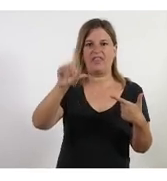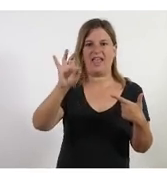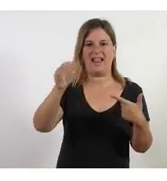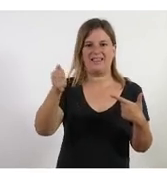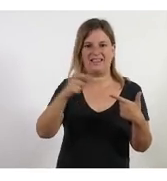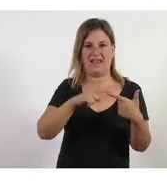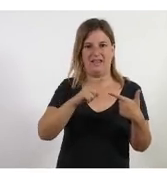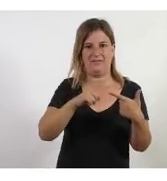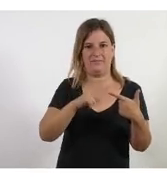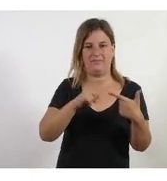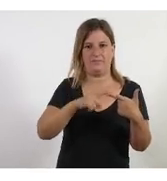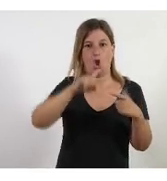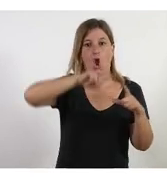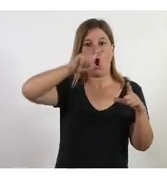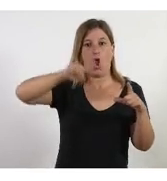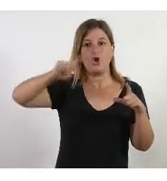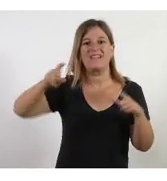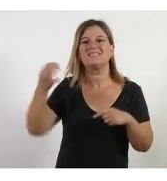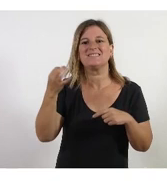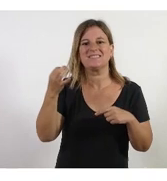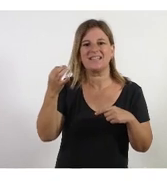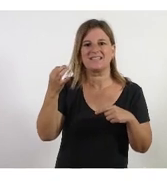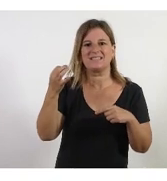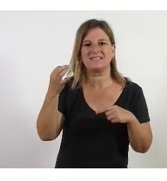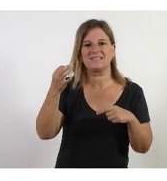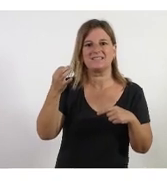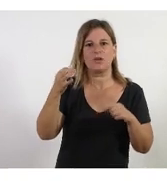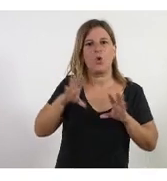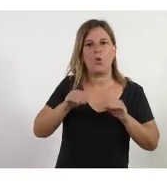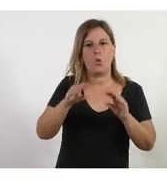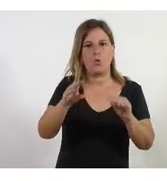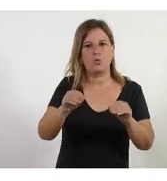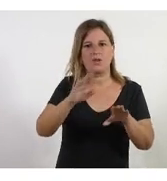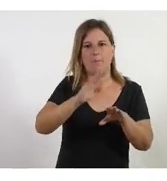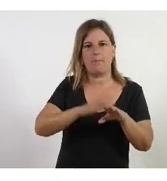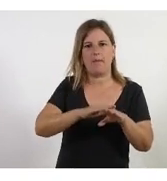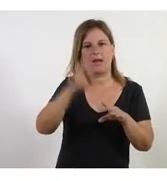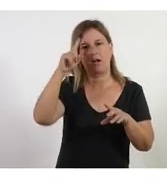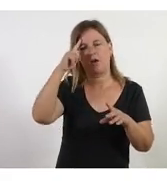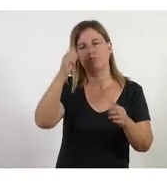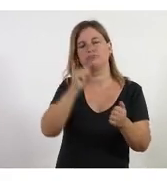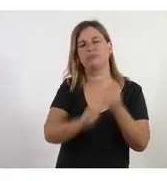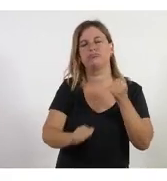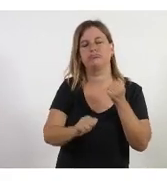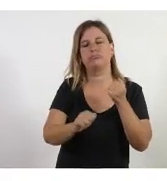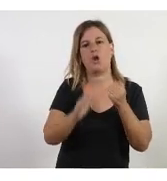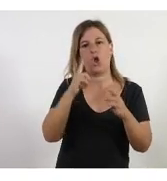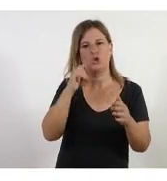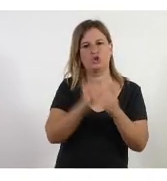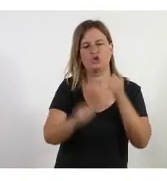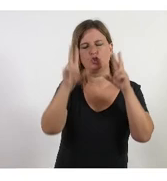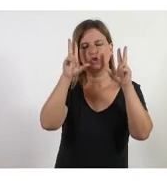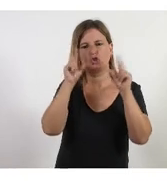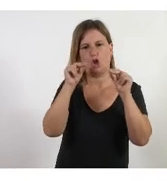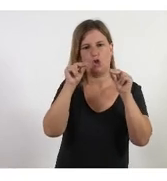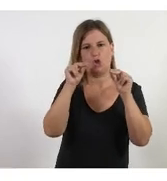delta, és les zones delta, són aquelles que fem servir en el son profund. Quan estem profundament dormits o dormides,